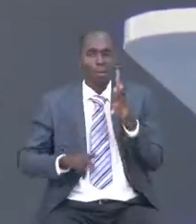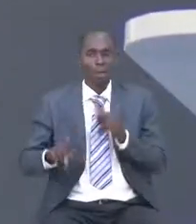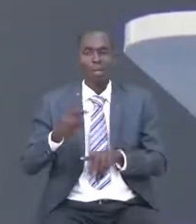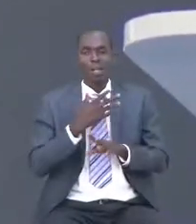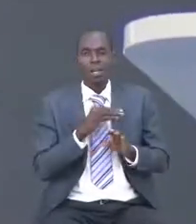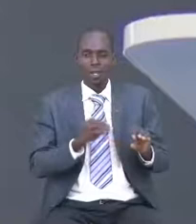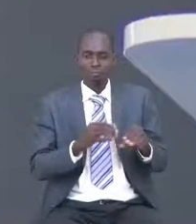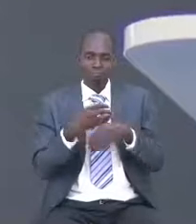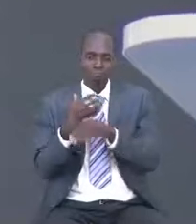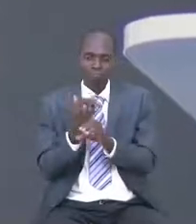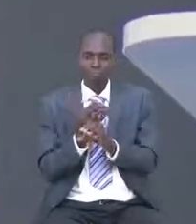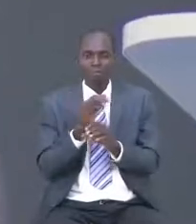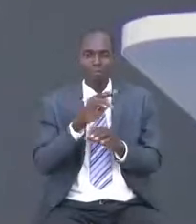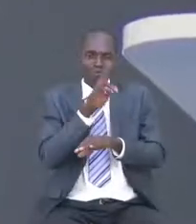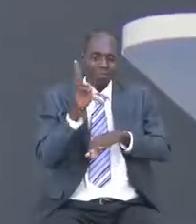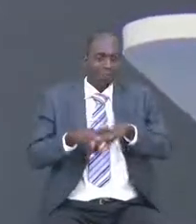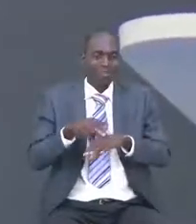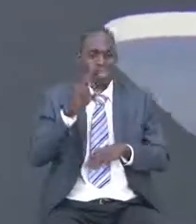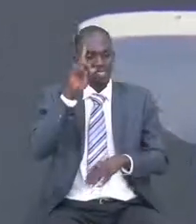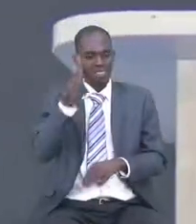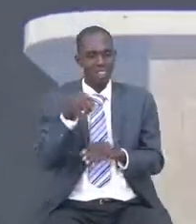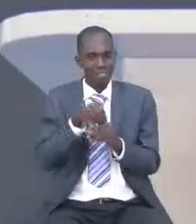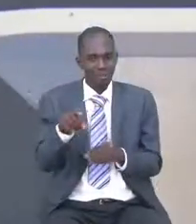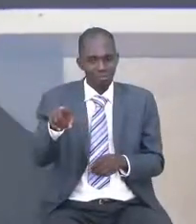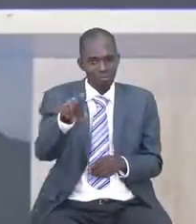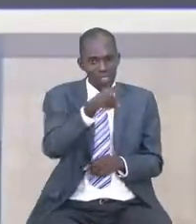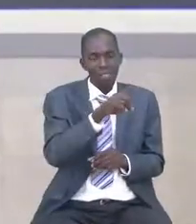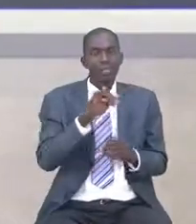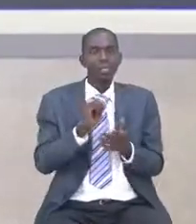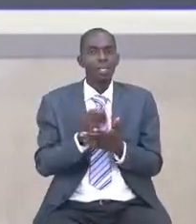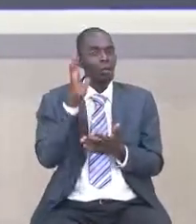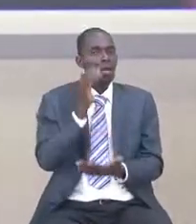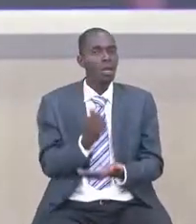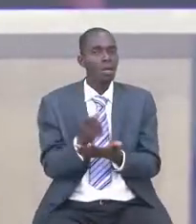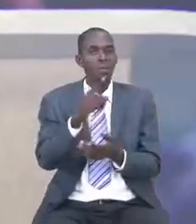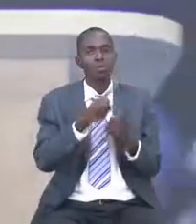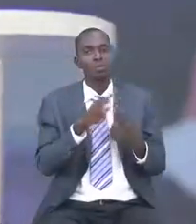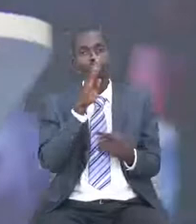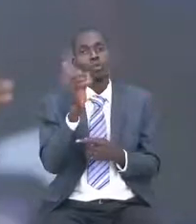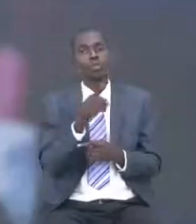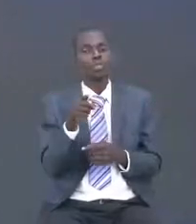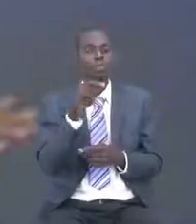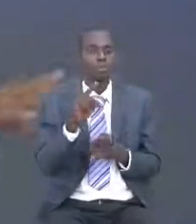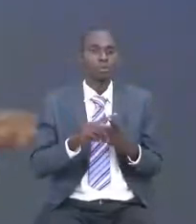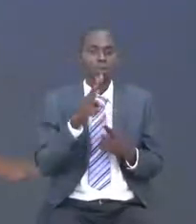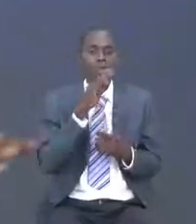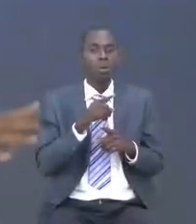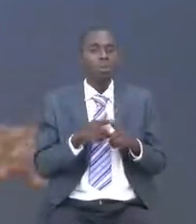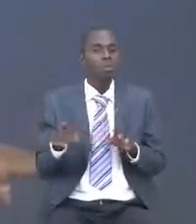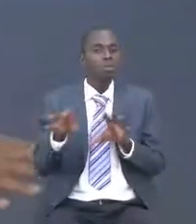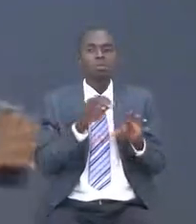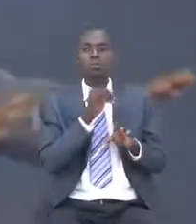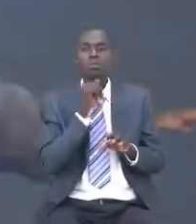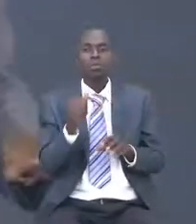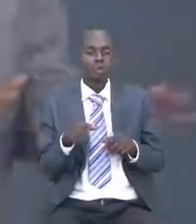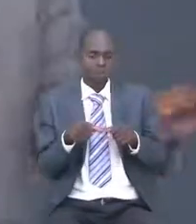ces gens-là. Et il les a créés avec des talents naturels qui les conduiront là où ils devaient être.